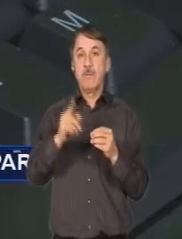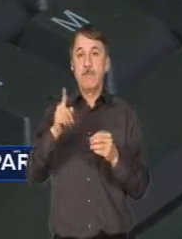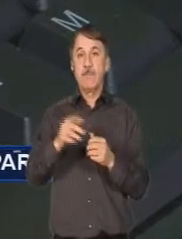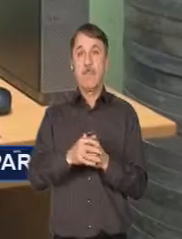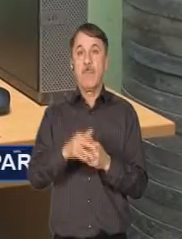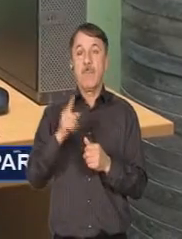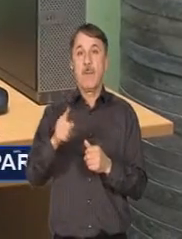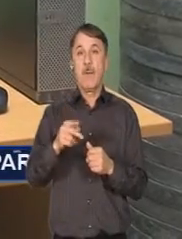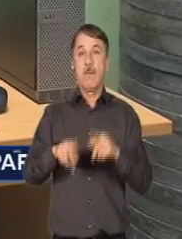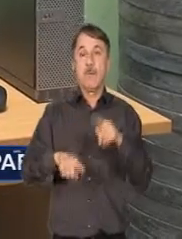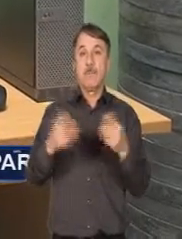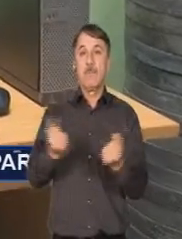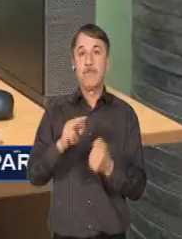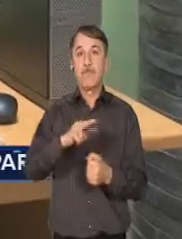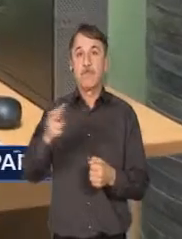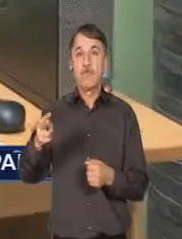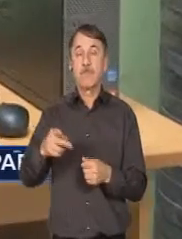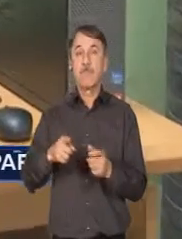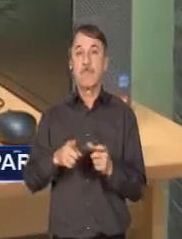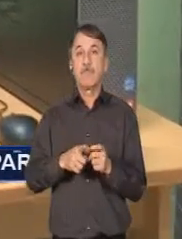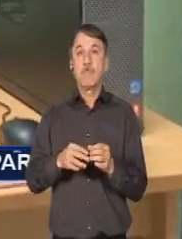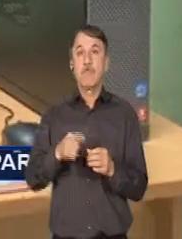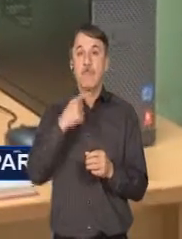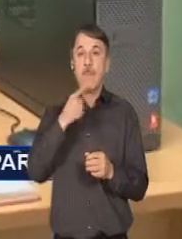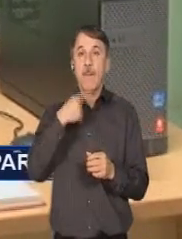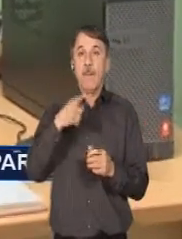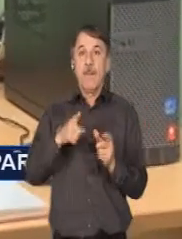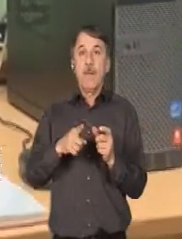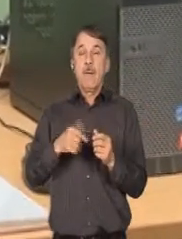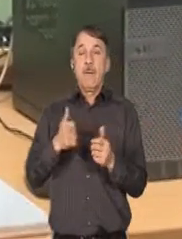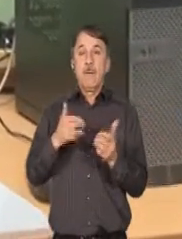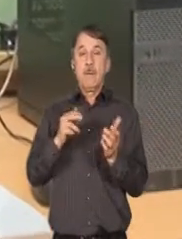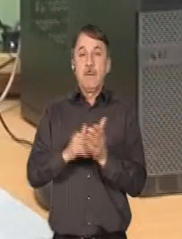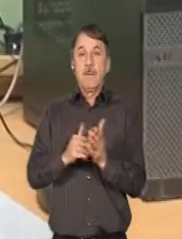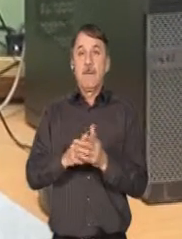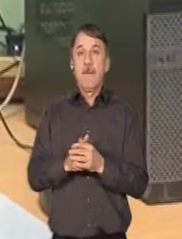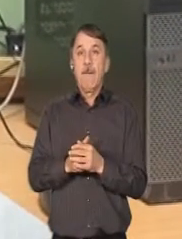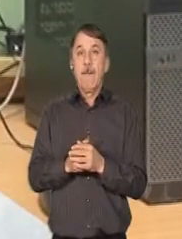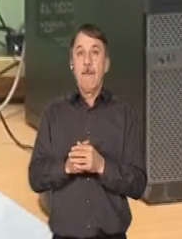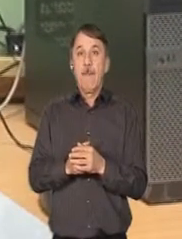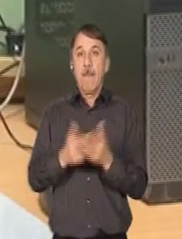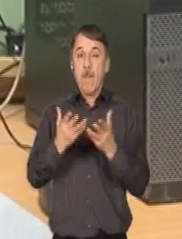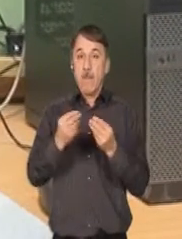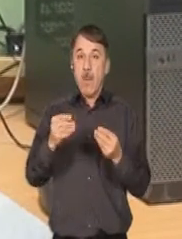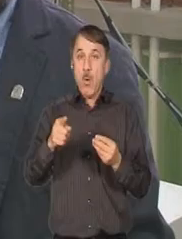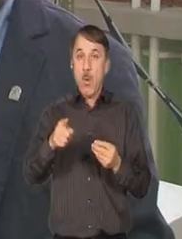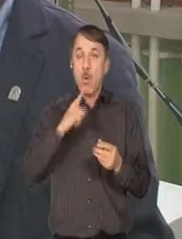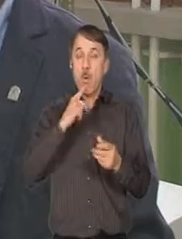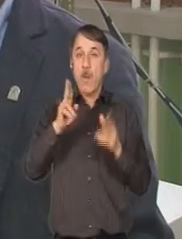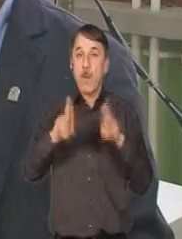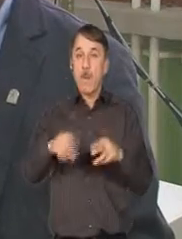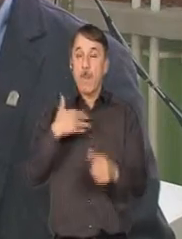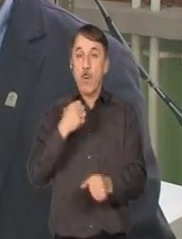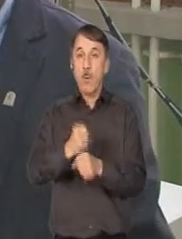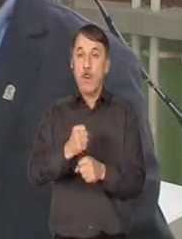svakodnevno koristimo, zanimalo nas je koliko je to zračenje štetno po zdravlje čoveka. Najveći efekat,